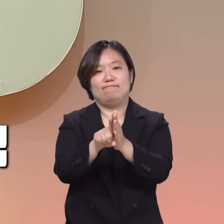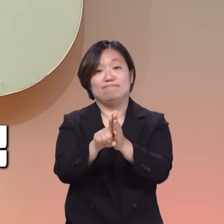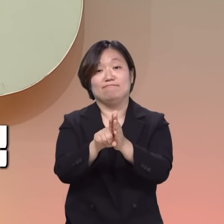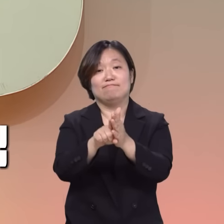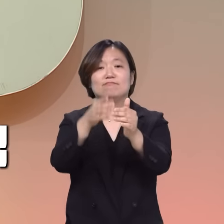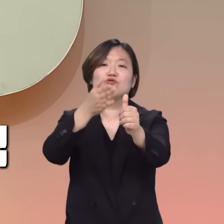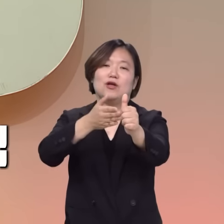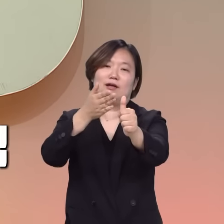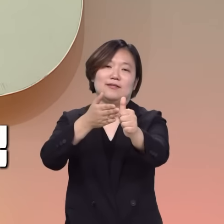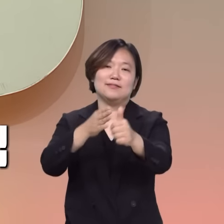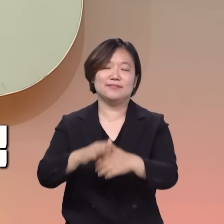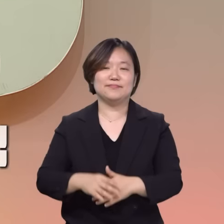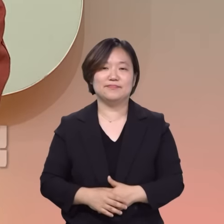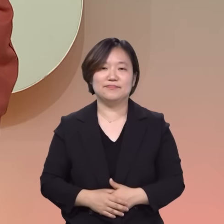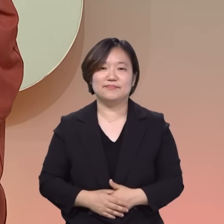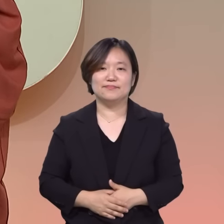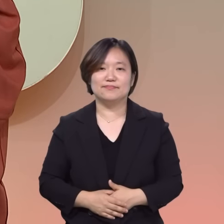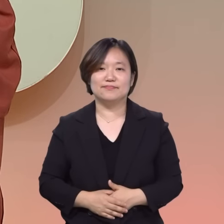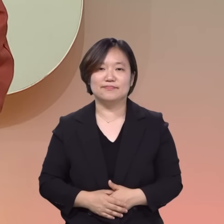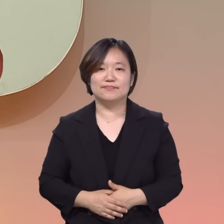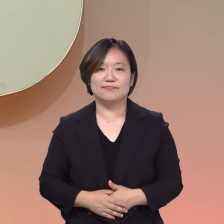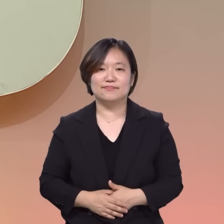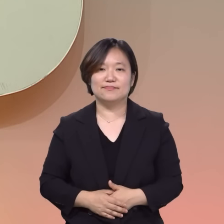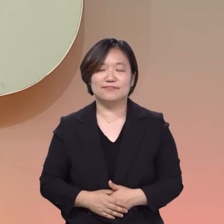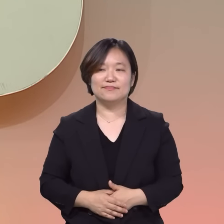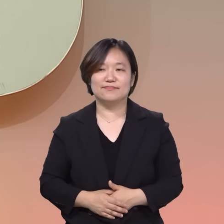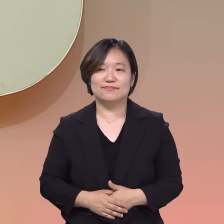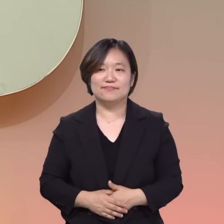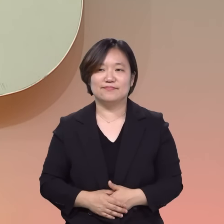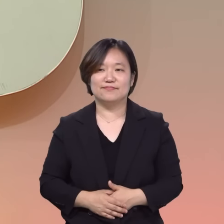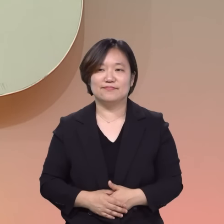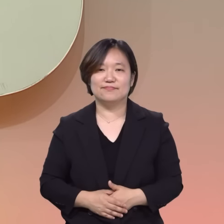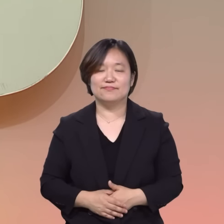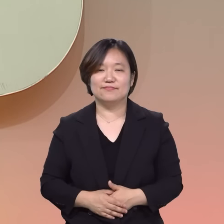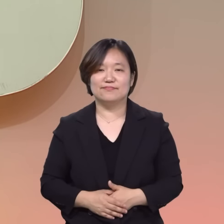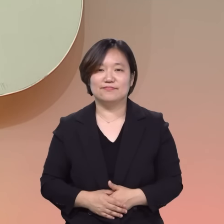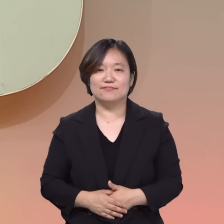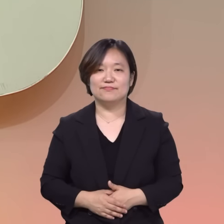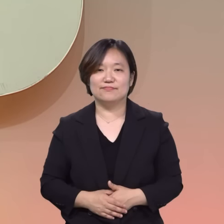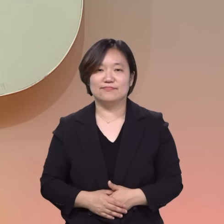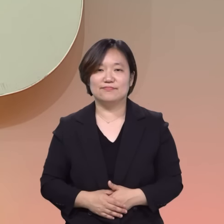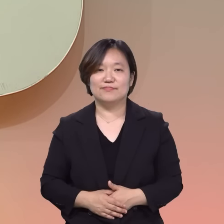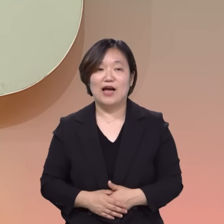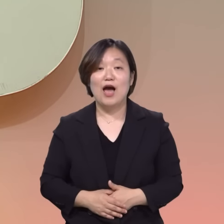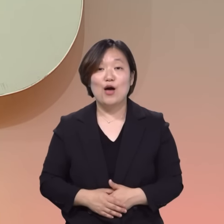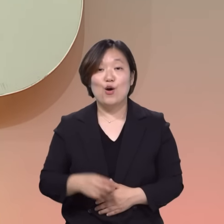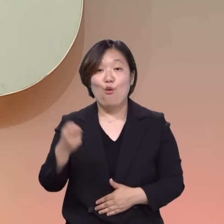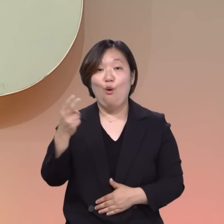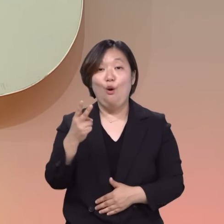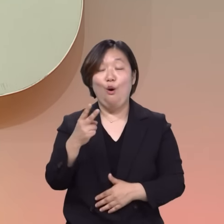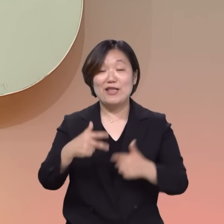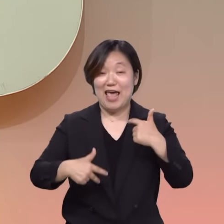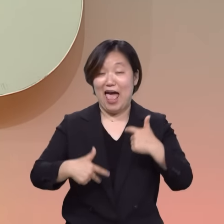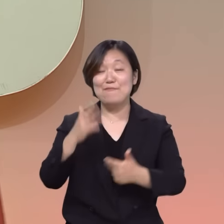바랍니다 또 오늘 여러분들게 아주 재미난 이야기를 제가 또 준비해 왔습니다